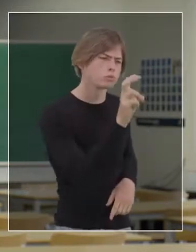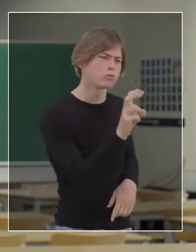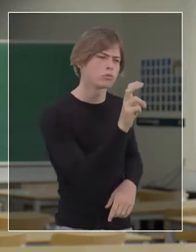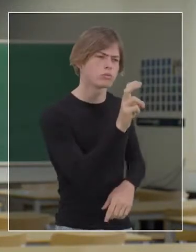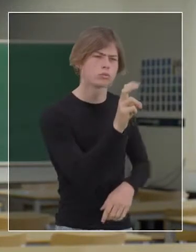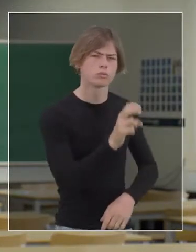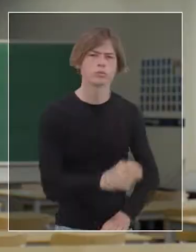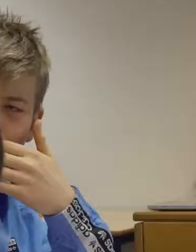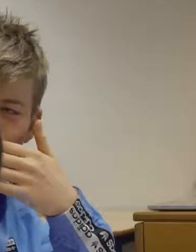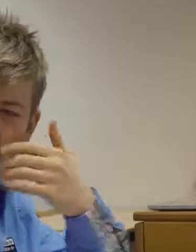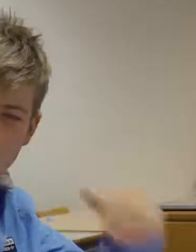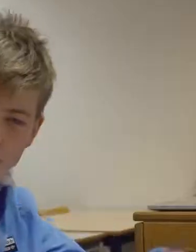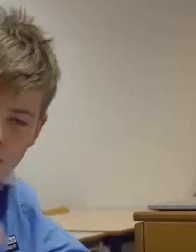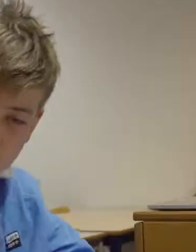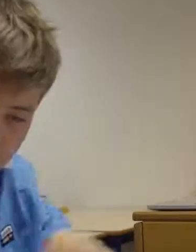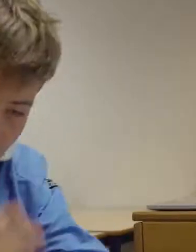tout petit peu la langue des signes.